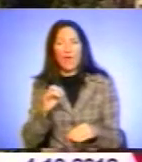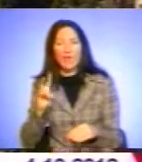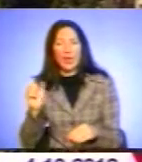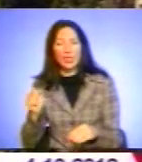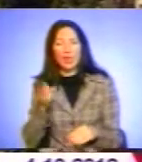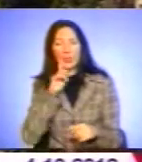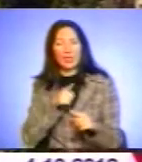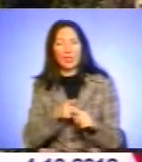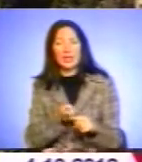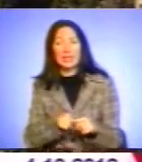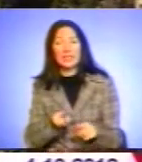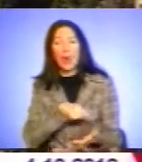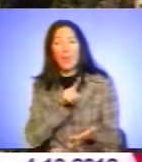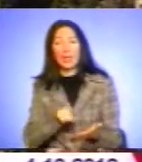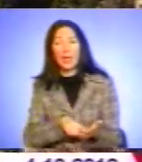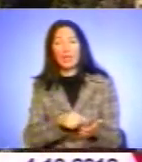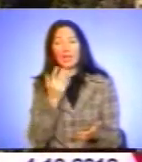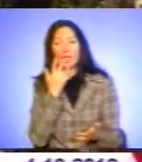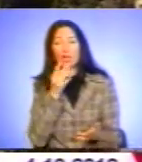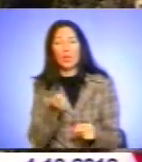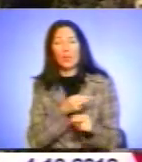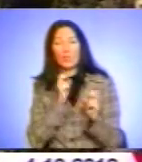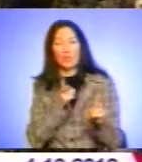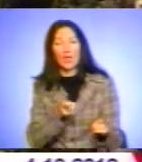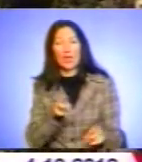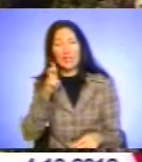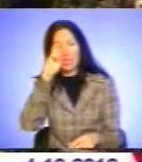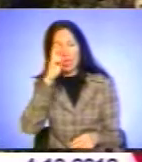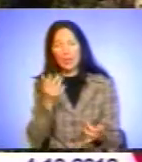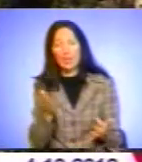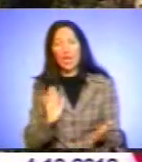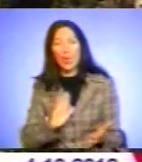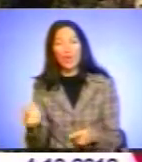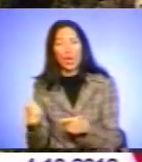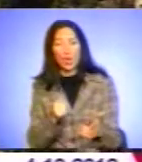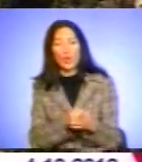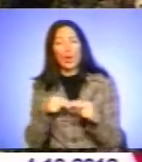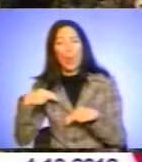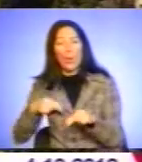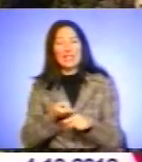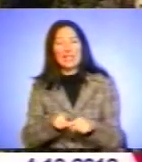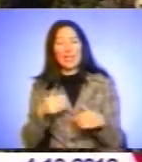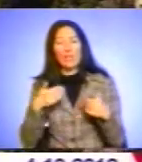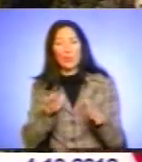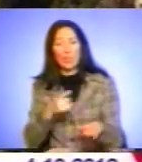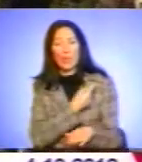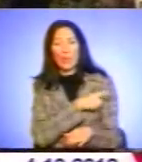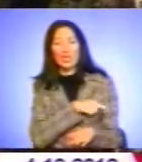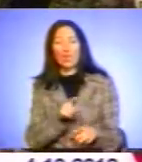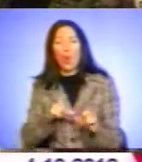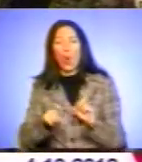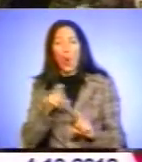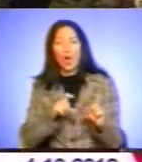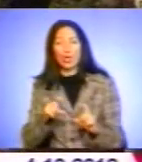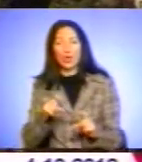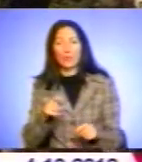питання національної безпеки держави. І наскільки буде готовий до праці цей випускник, випускник медичного коледжу, фельдшер, медична